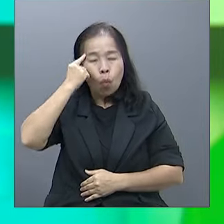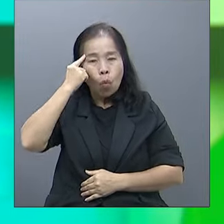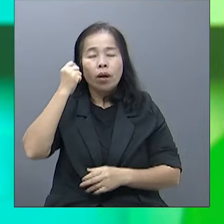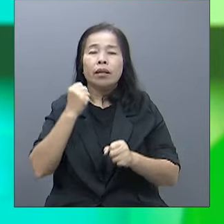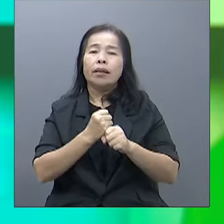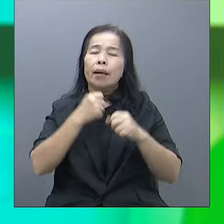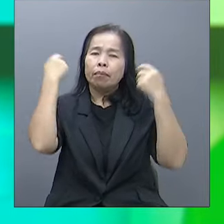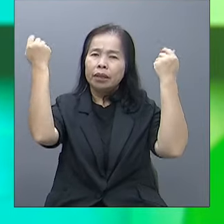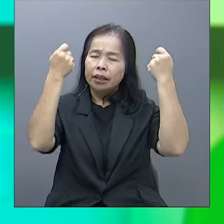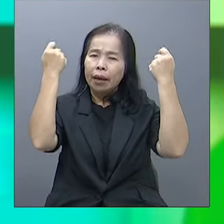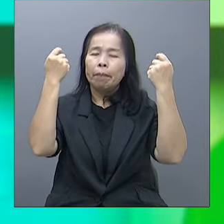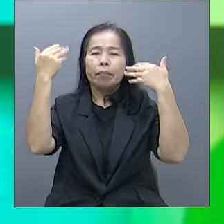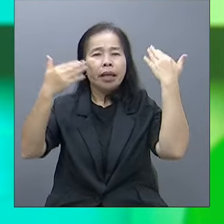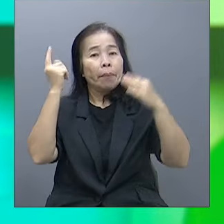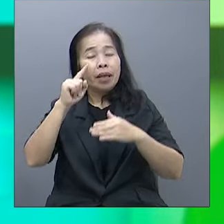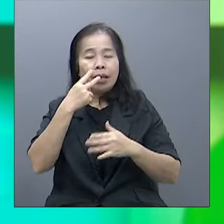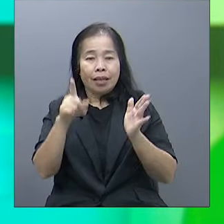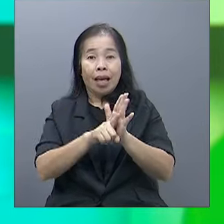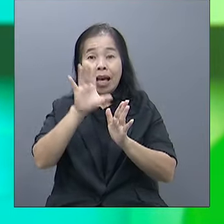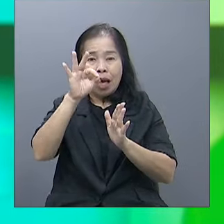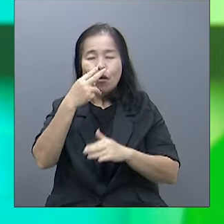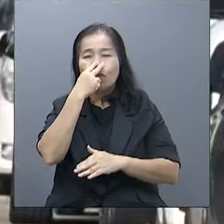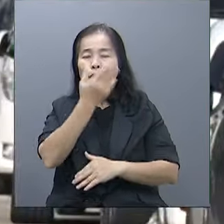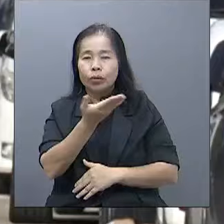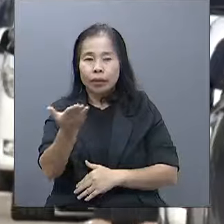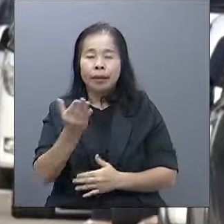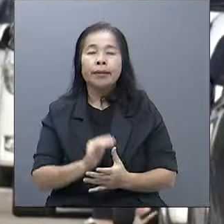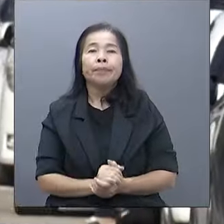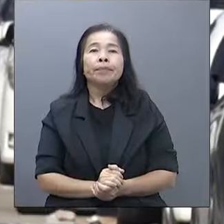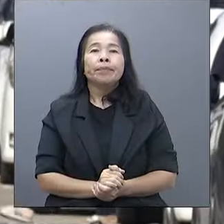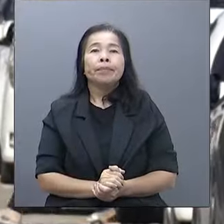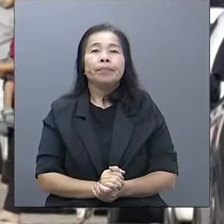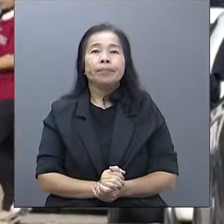นี่คือครั้งที่9แล้วพาคุณผู้ชมไปรับชมกันค่ะ